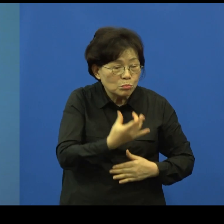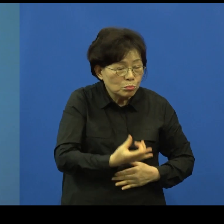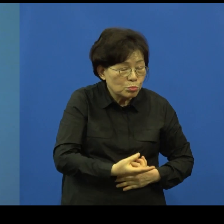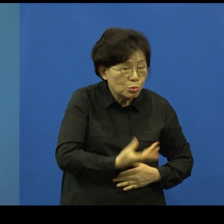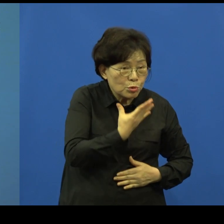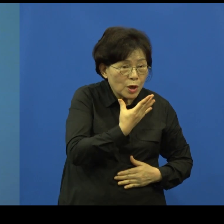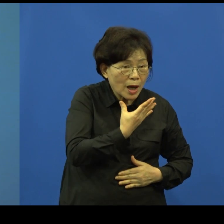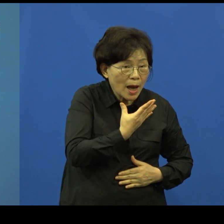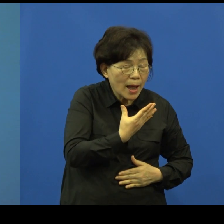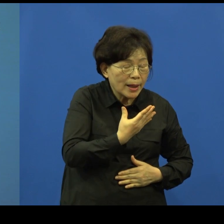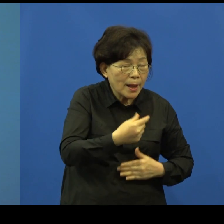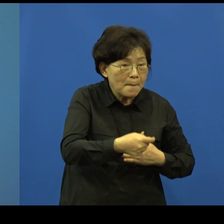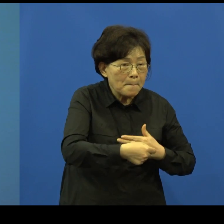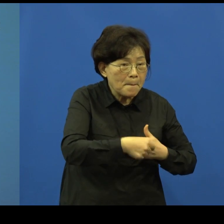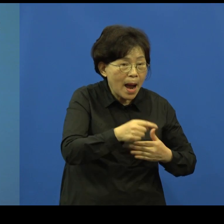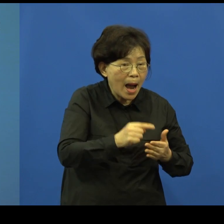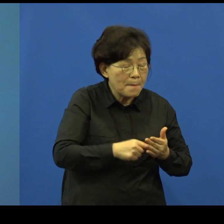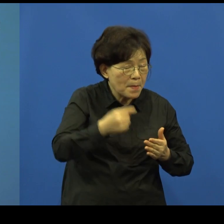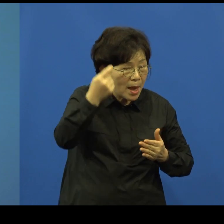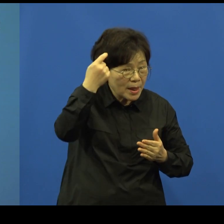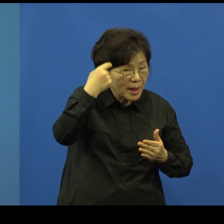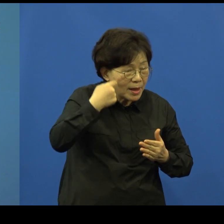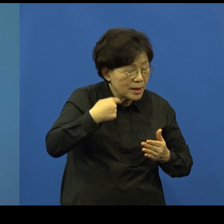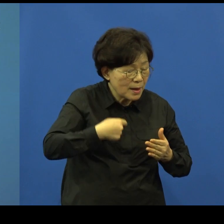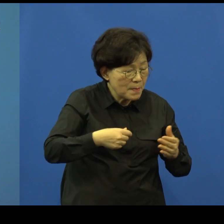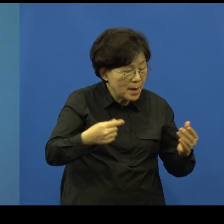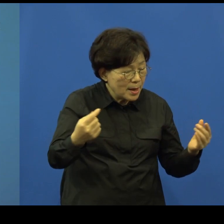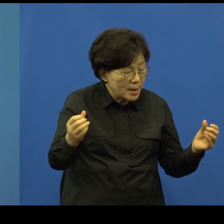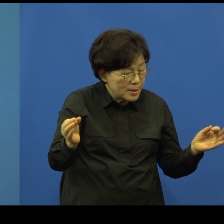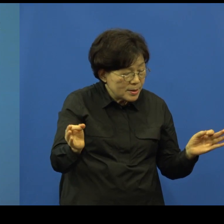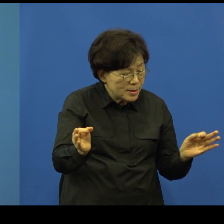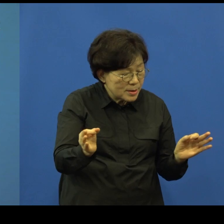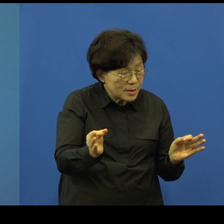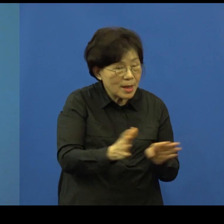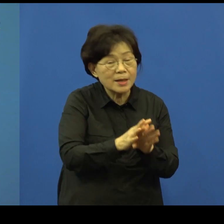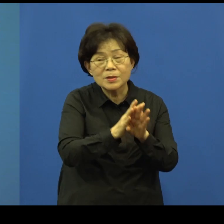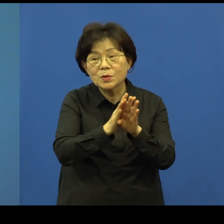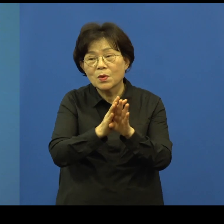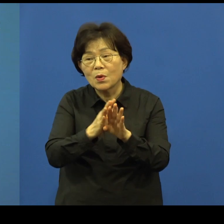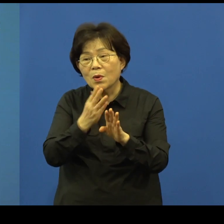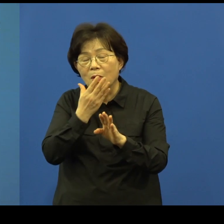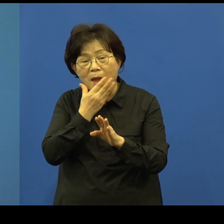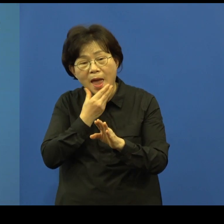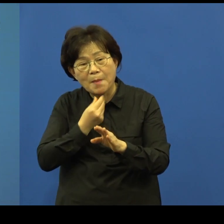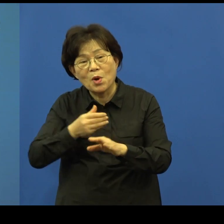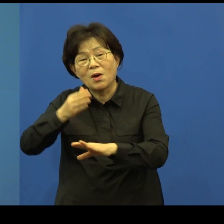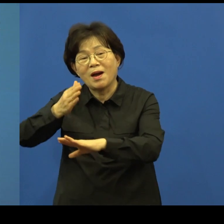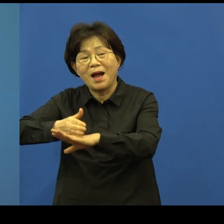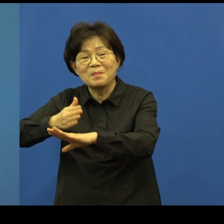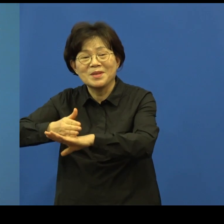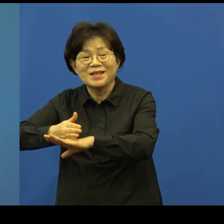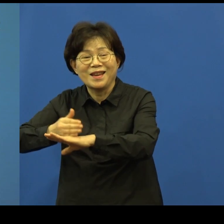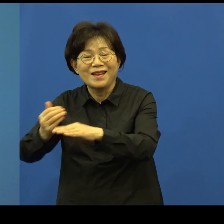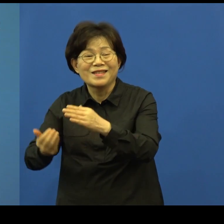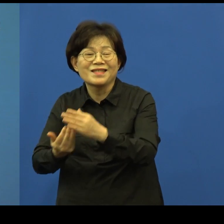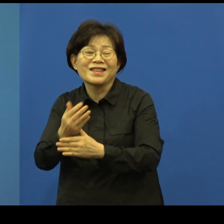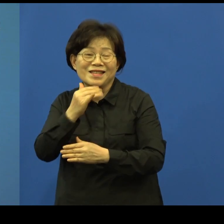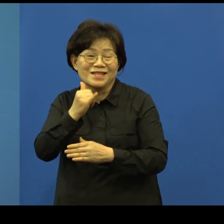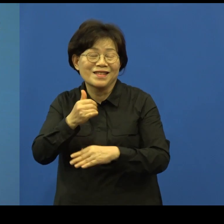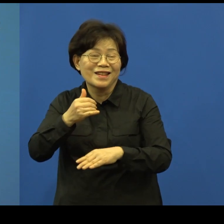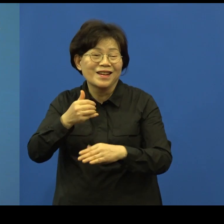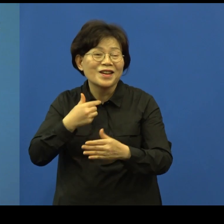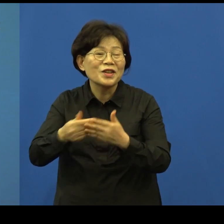불행할 것 같은 그 환경과 상황과 분위기가 반전이 돼버려요. 이건 경험 한 번만 알아요.